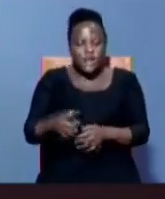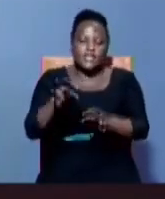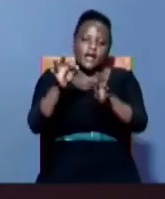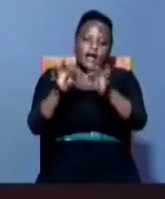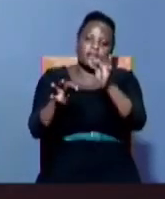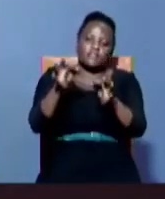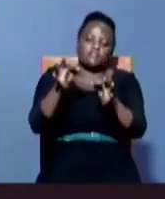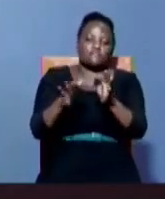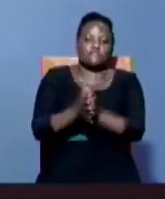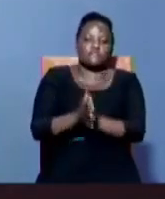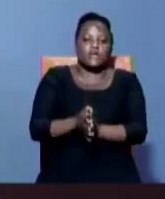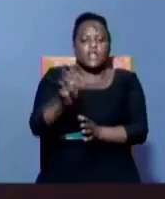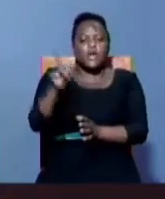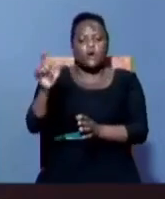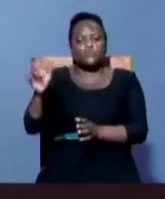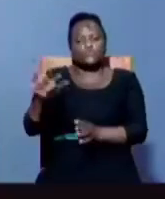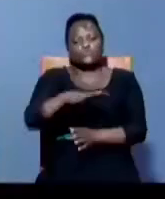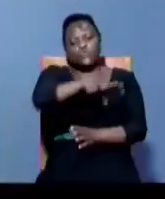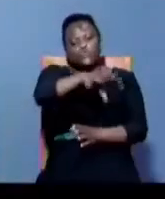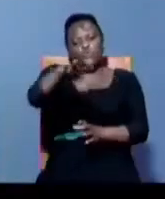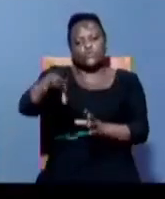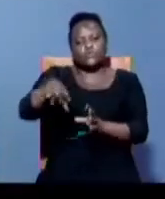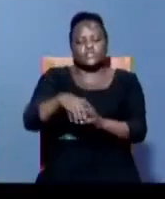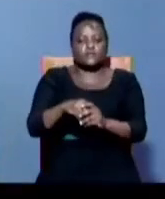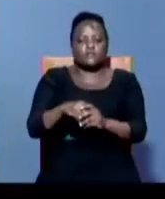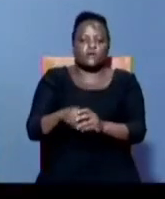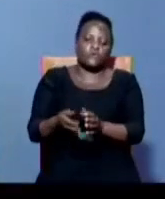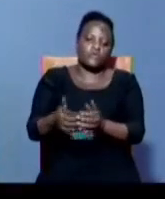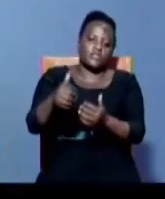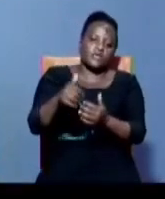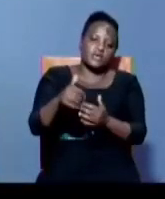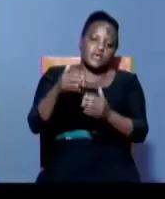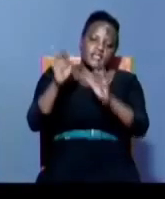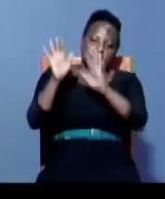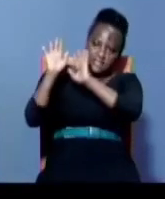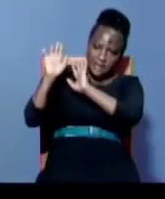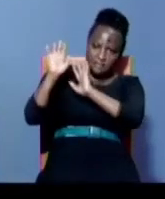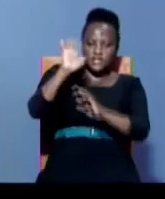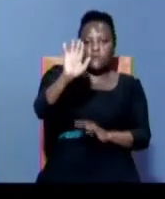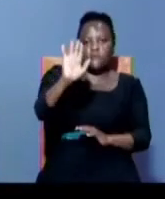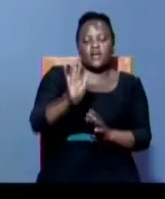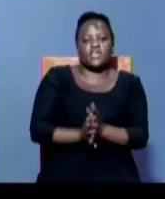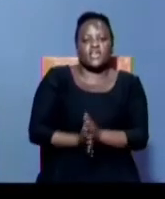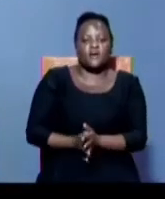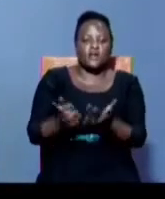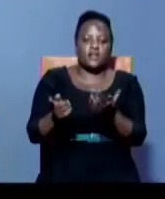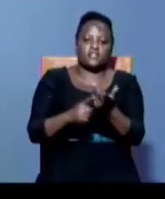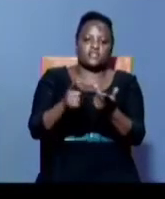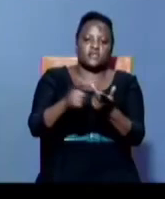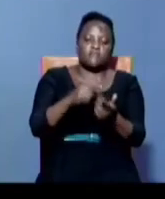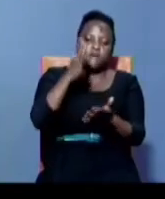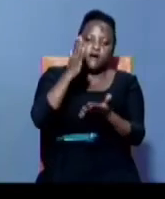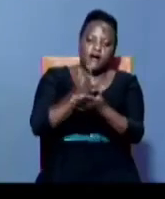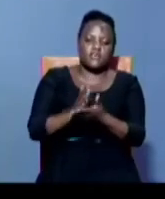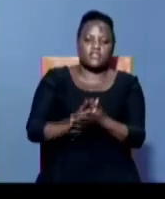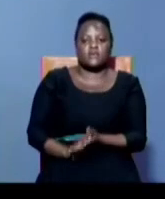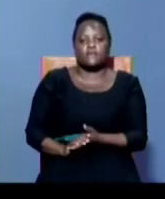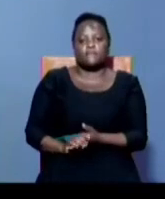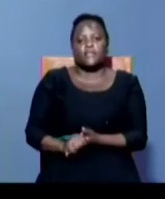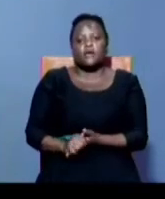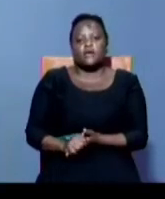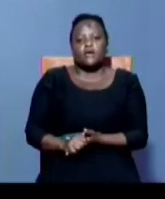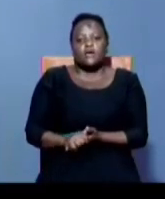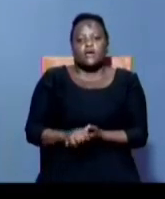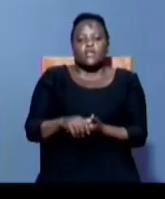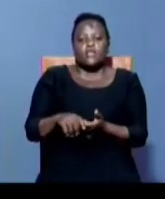wote wanaojisalimisha kwake wanahesabiwa haki, wana kwa damu yake wanakuwa wakamilifu, wanaoweza